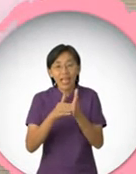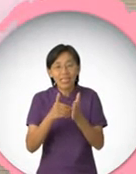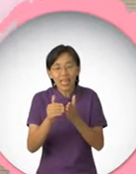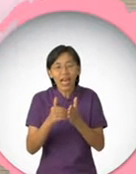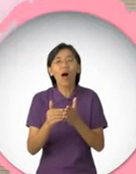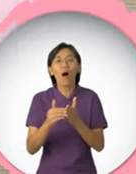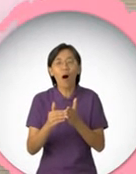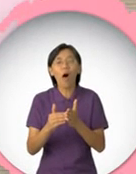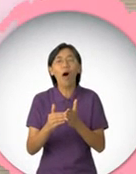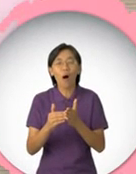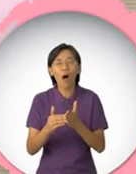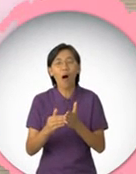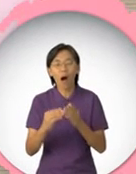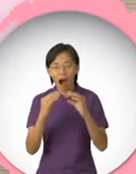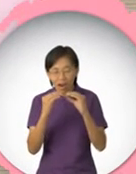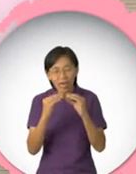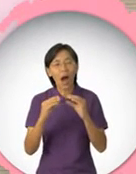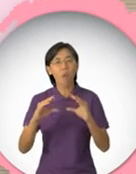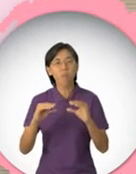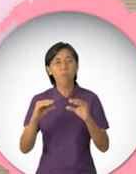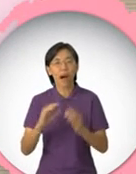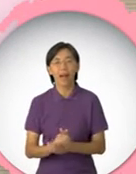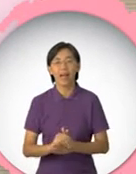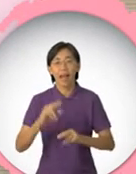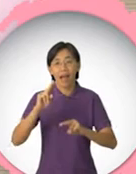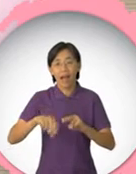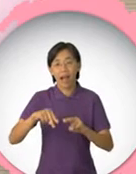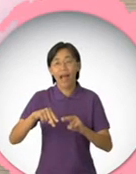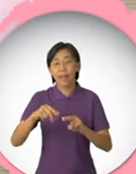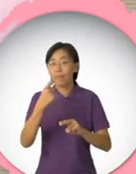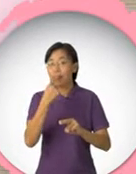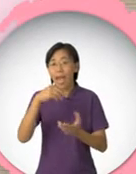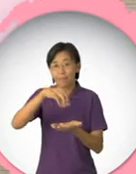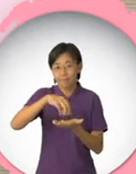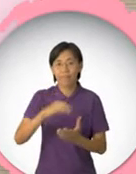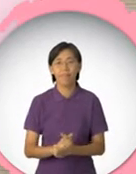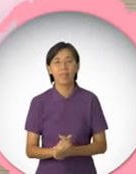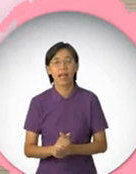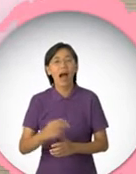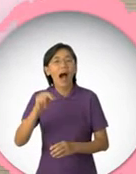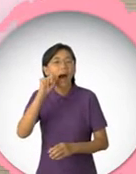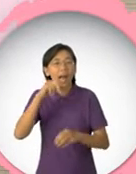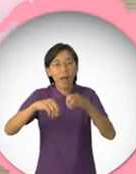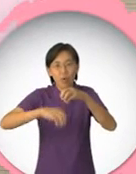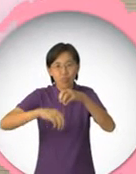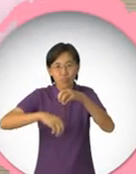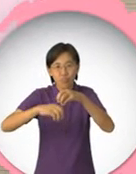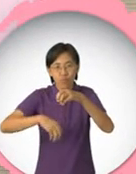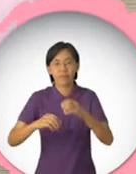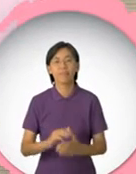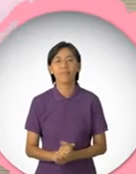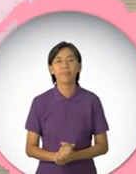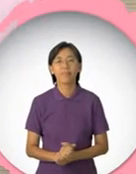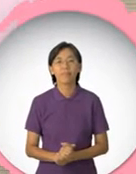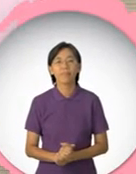นุ่มกับขนมนะคะก็จะเป็นส่วนของไข่แดงถัดไปก็จะเป็นน้ำค่ะใช้น้ำประปาทำ น้ำประปาได้เลย ค่ะแล้วก็ถัดไปจะ